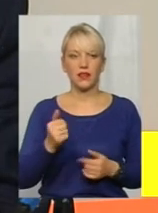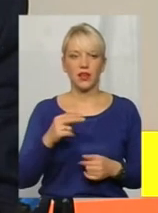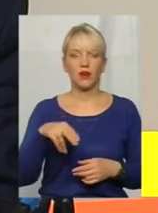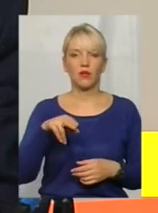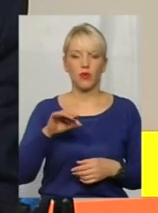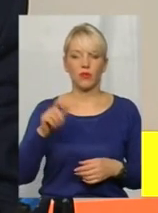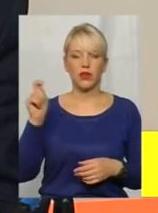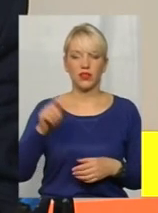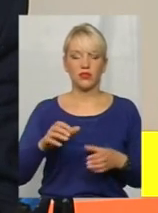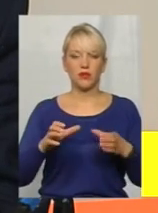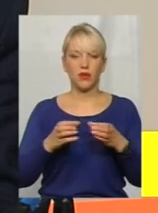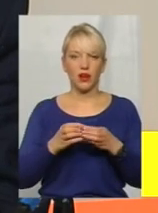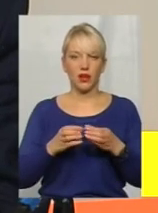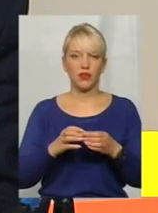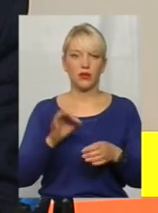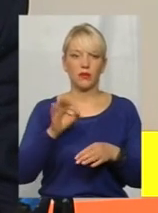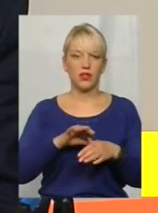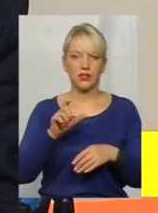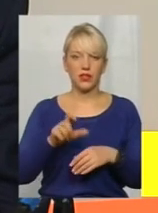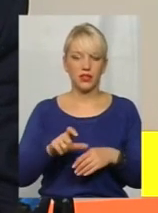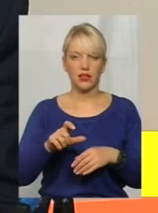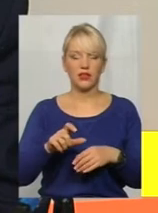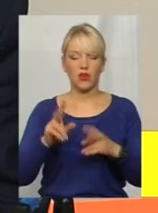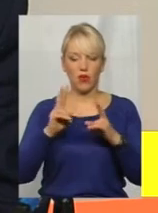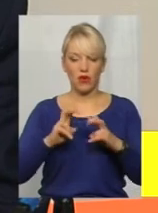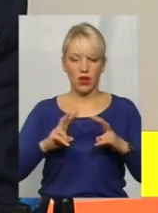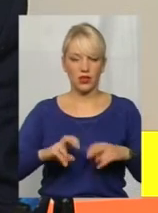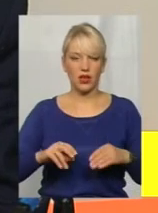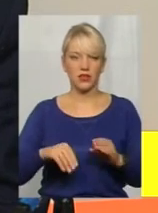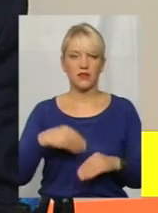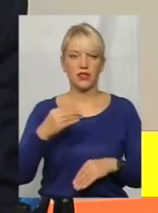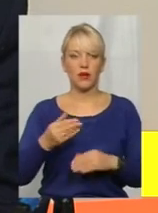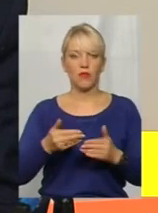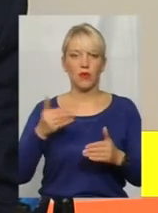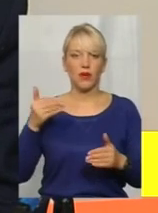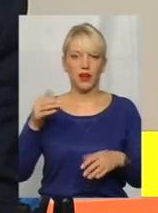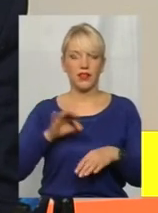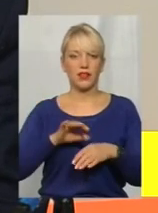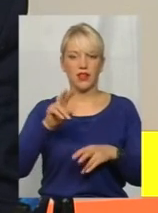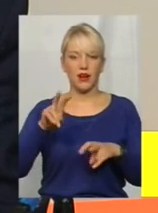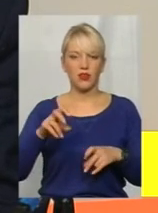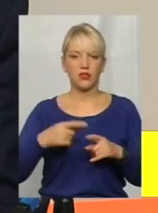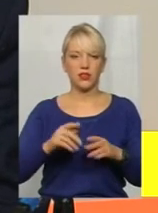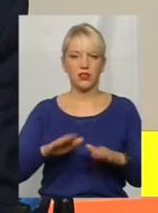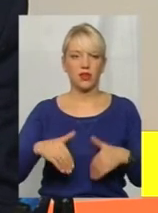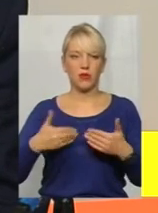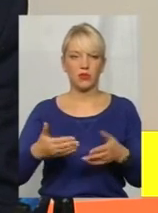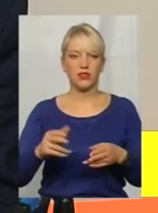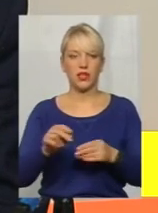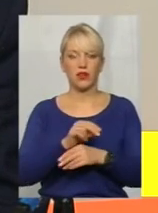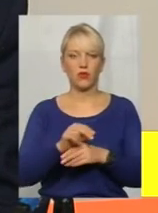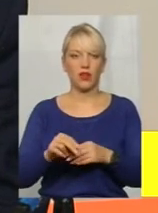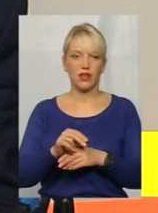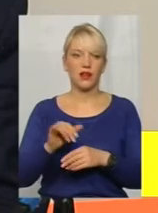пацієнт оглядається, виставляється попередній діагноз, запропоновується лікування